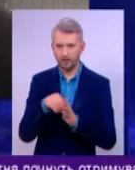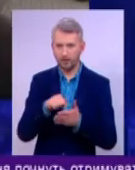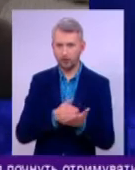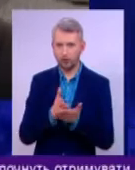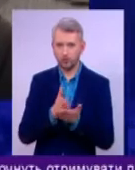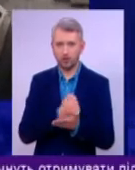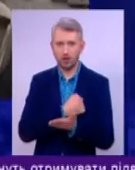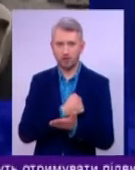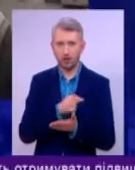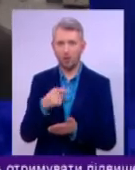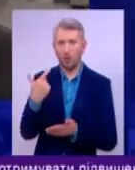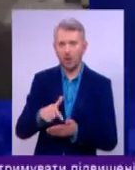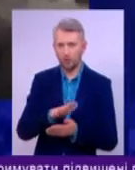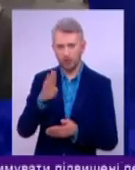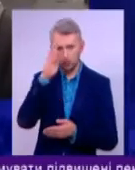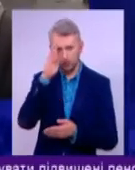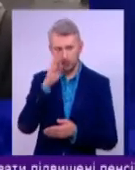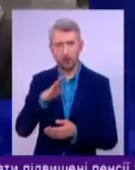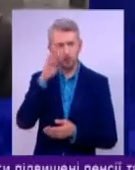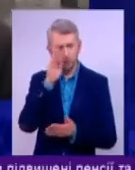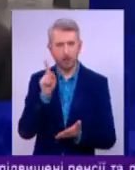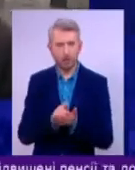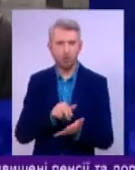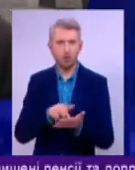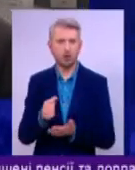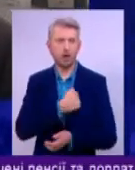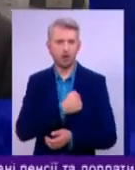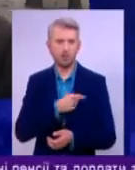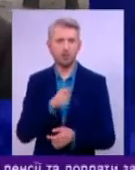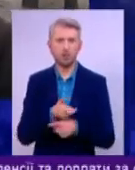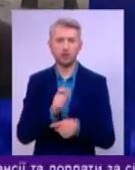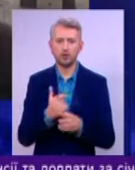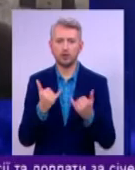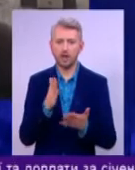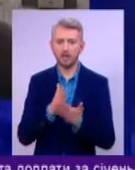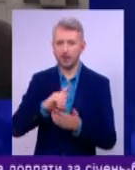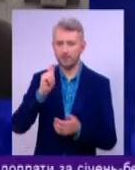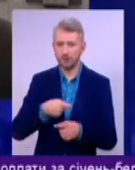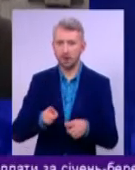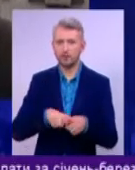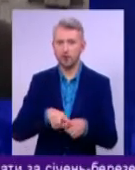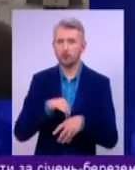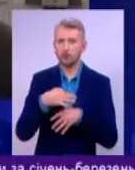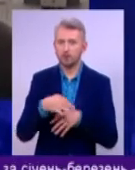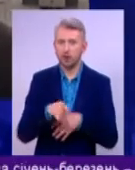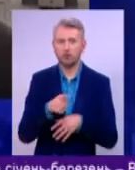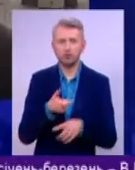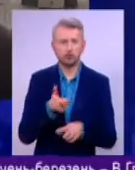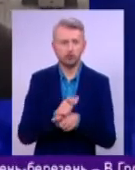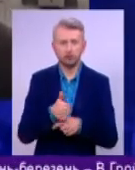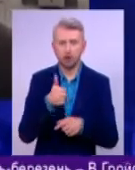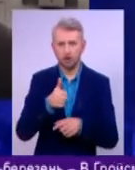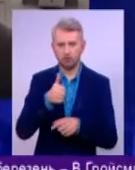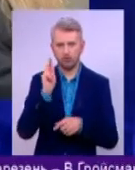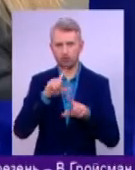армії, то лайно, а не хлопець. Чоловік має пройти армію. Тим більше зараз є війна, це жорстка, але дуже гарна школа для